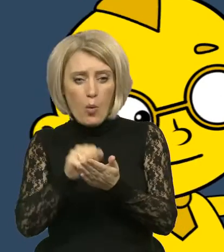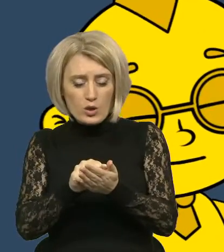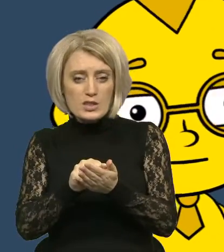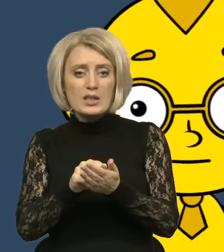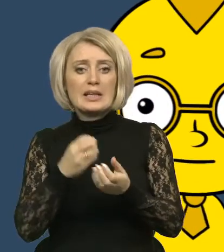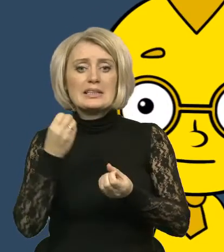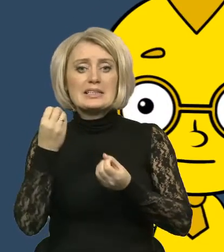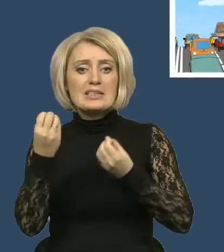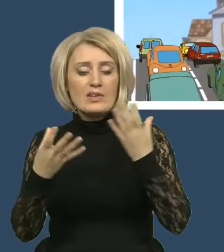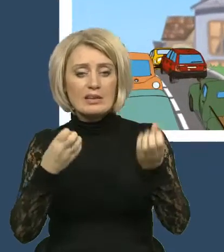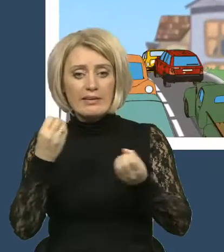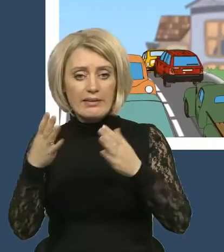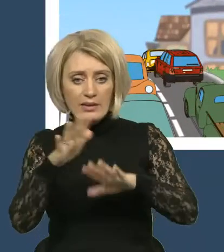цветник.